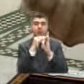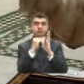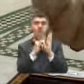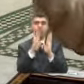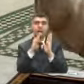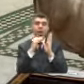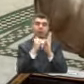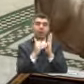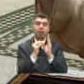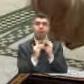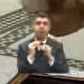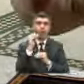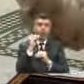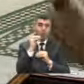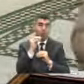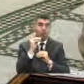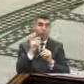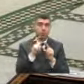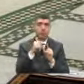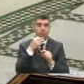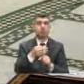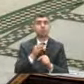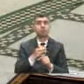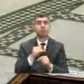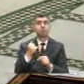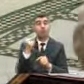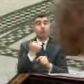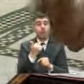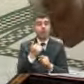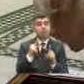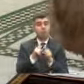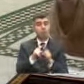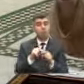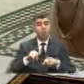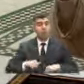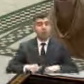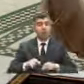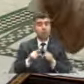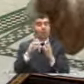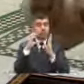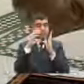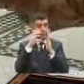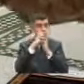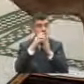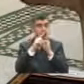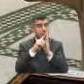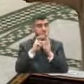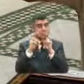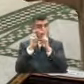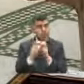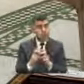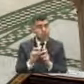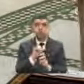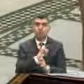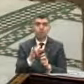يعني خصنا ناخذوا بعين الاعتبار الاستثمارات الكبيرة اللي قامت بها البلاد ديالنا. العدادات ما وقعش تراجع عليها، بالعكس الآن نشتغلوا على